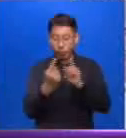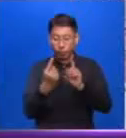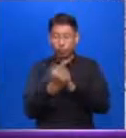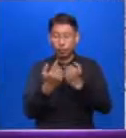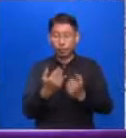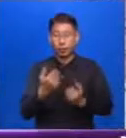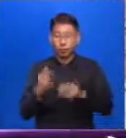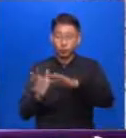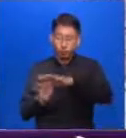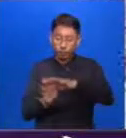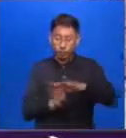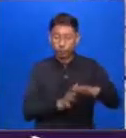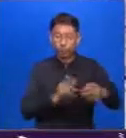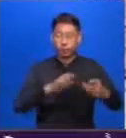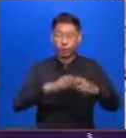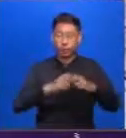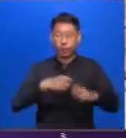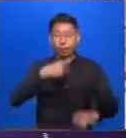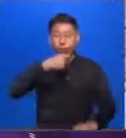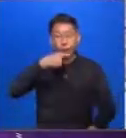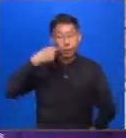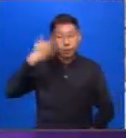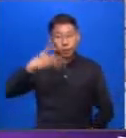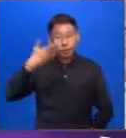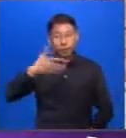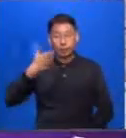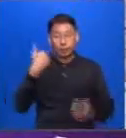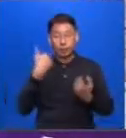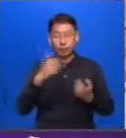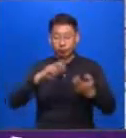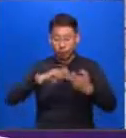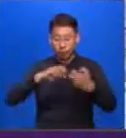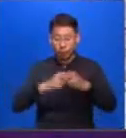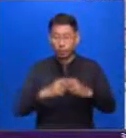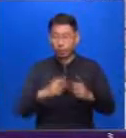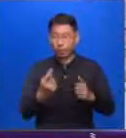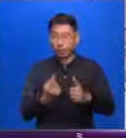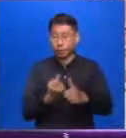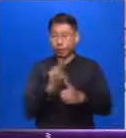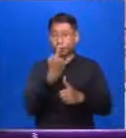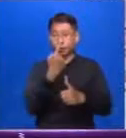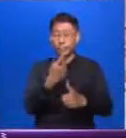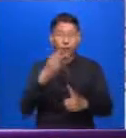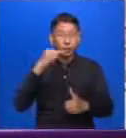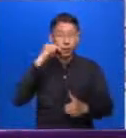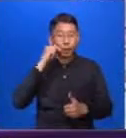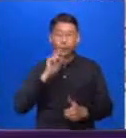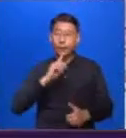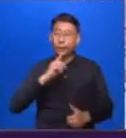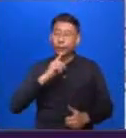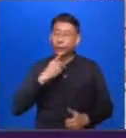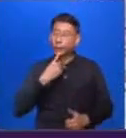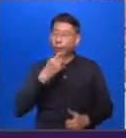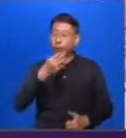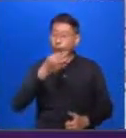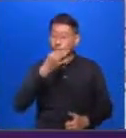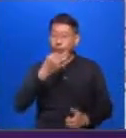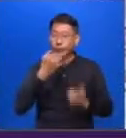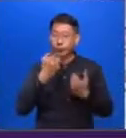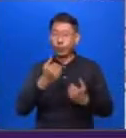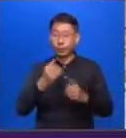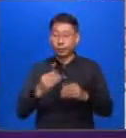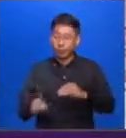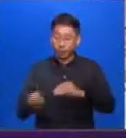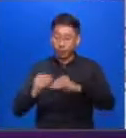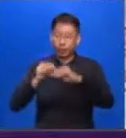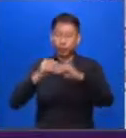นะคะมาดูเรื่องของภัยแล้งกันบ้างค่ะภัยแล้งที่เกิดขึ้นตอนนี้อีกหนึ่งปัญหาก็คือเรื่องของน้ำเค็มที่หนุนสูงที่ผ่านมาช่วงของเดือนที่